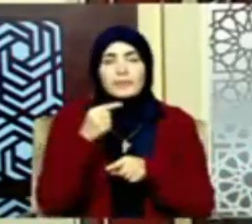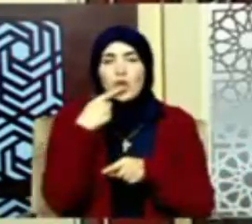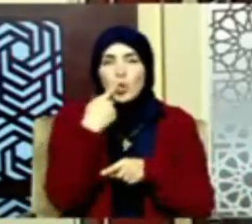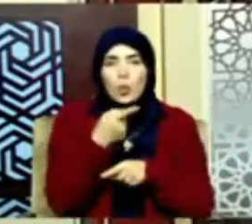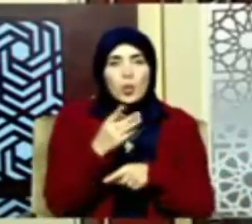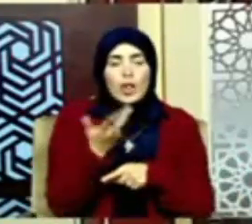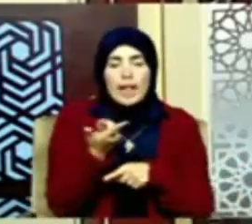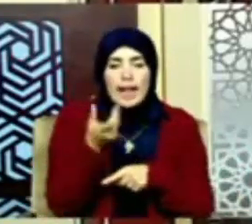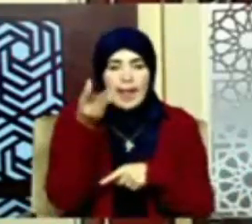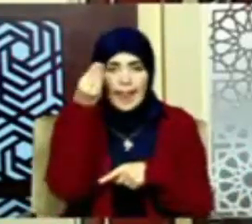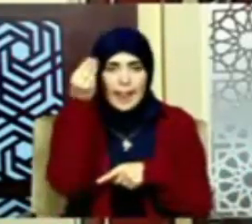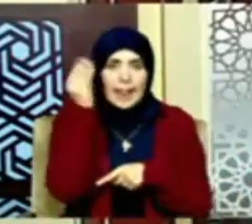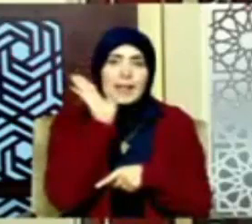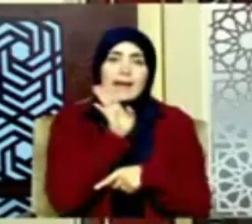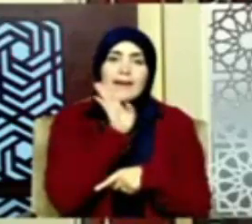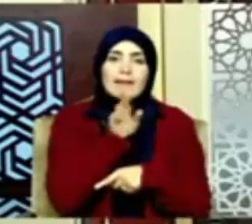واسعا،